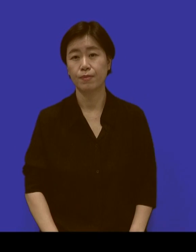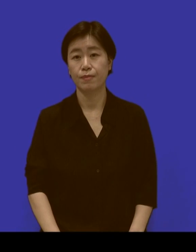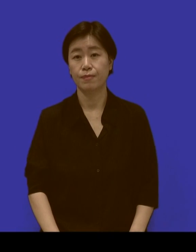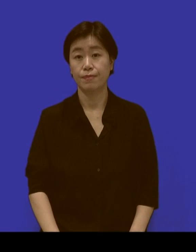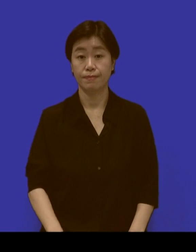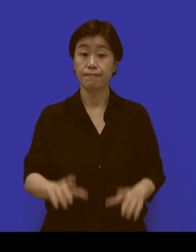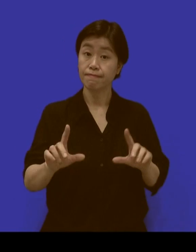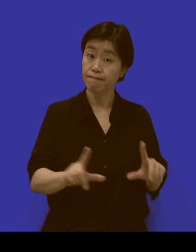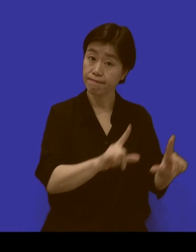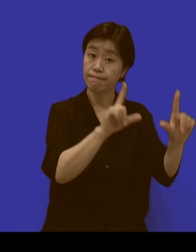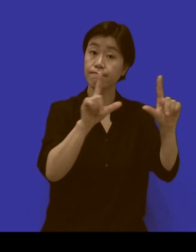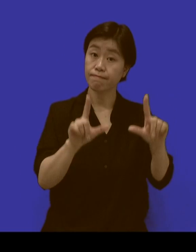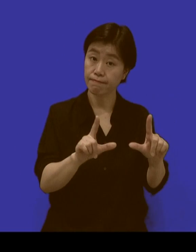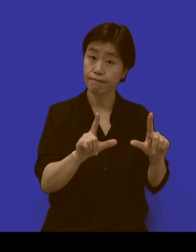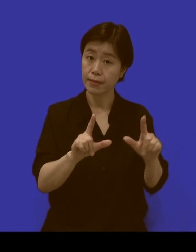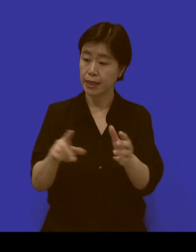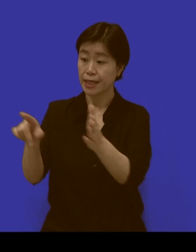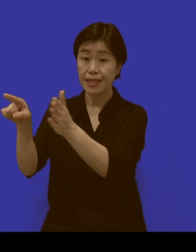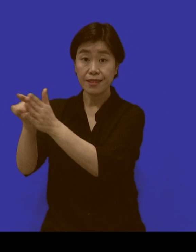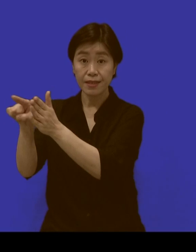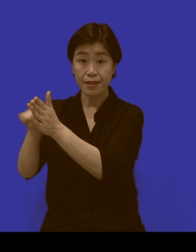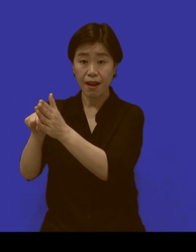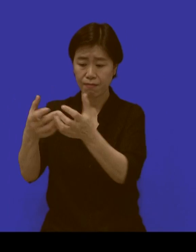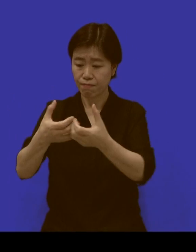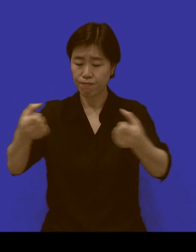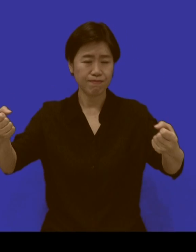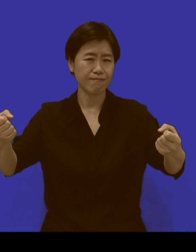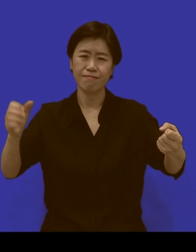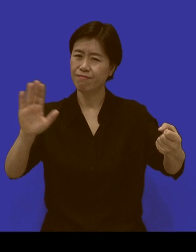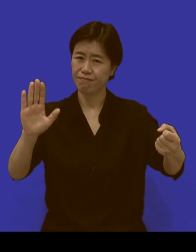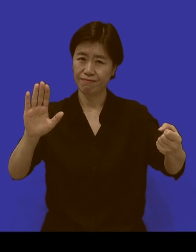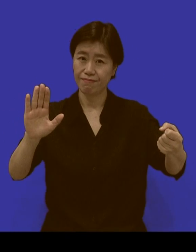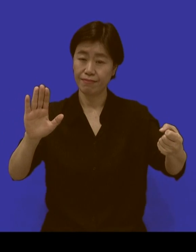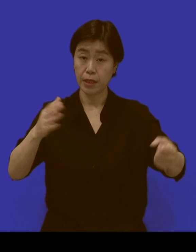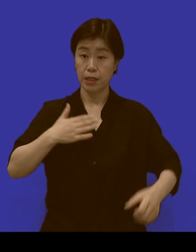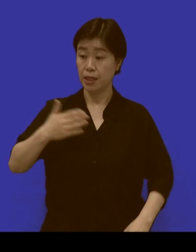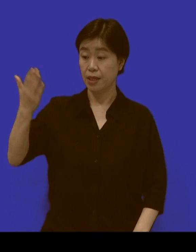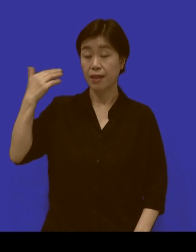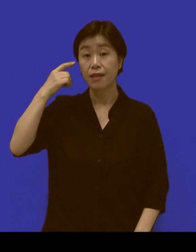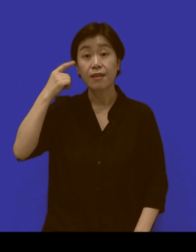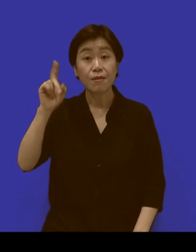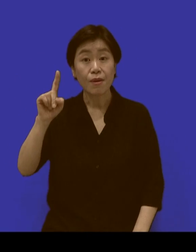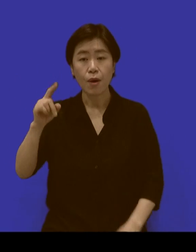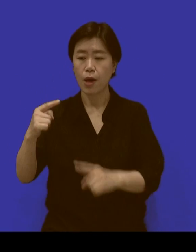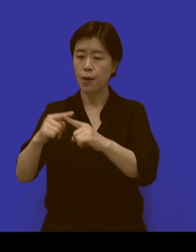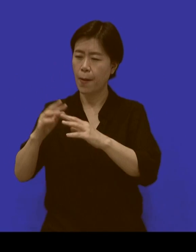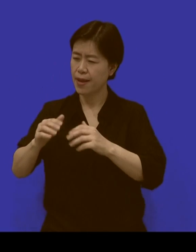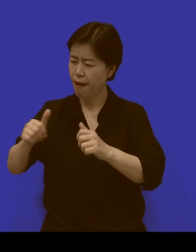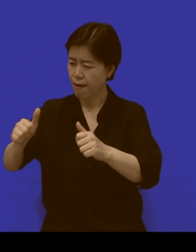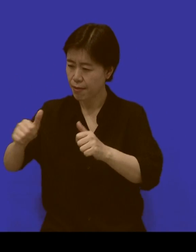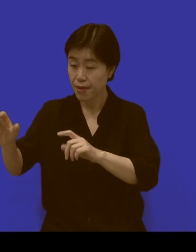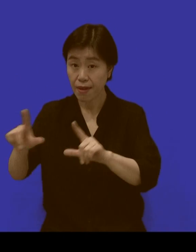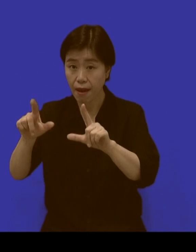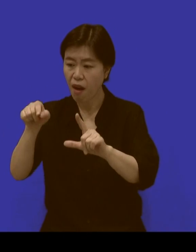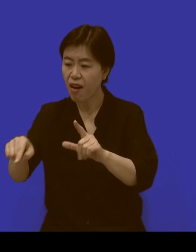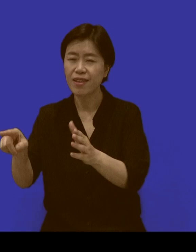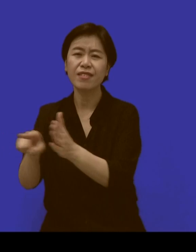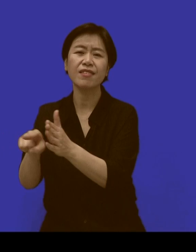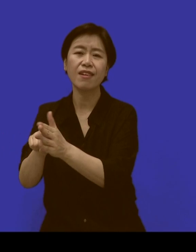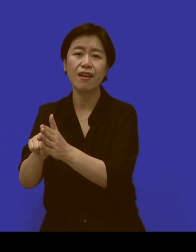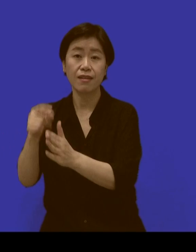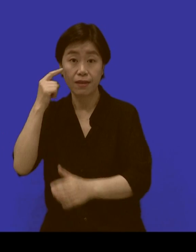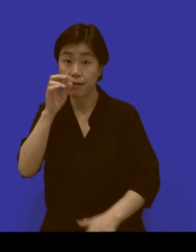삶과 신앙이 따로 놀지 않고 저는 예. 이전에는 교회 열심히 다니는 게 신앙생활로 생각했는데 네.